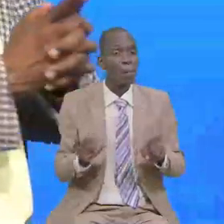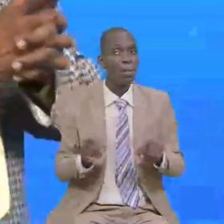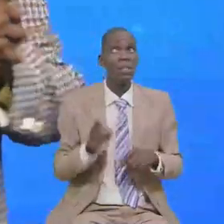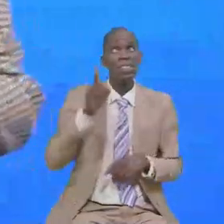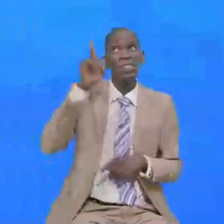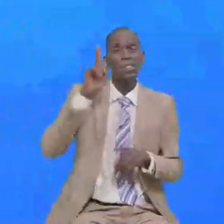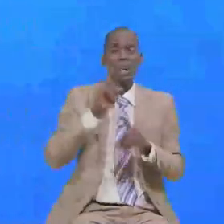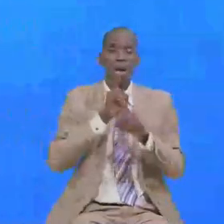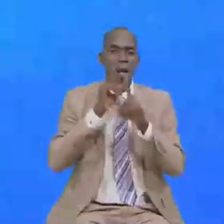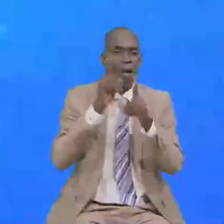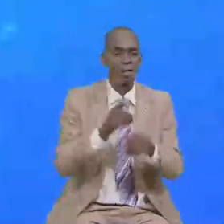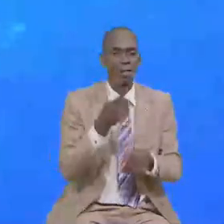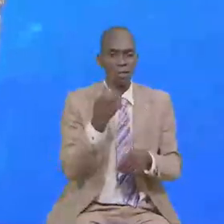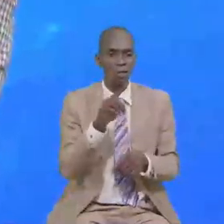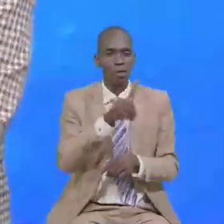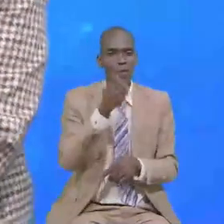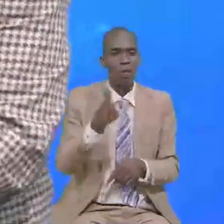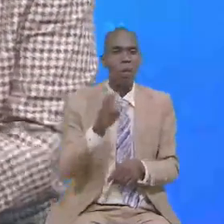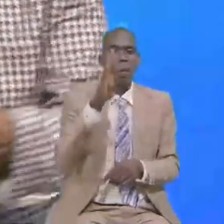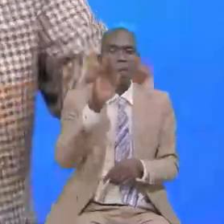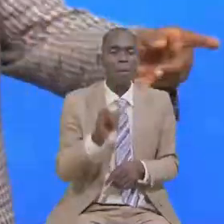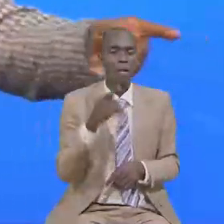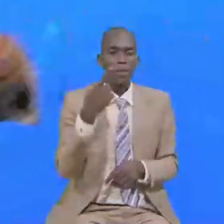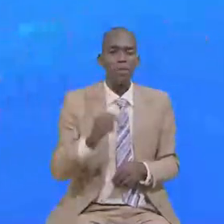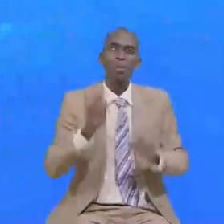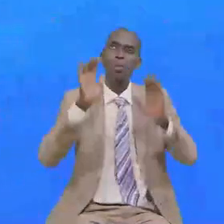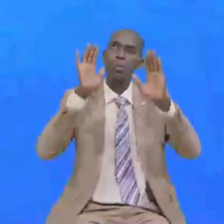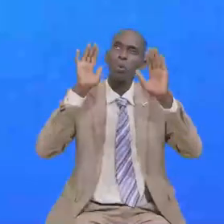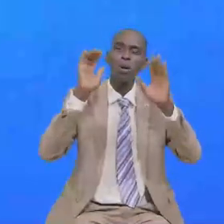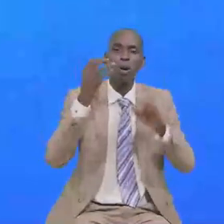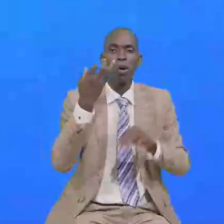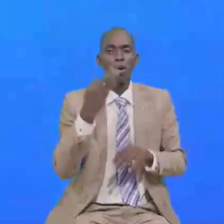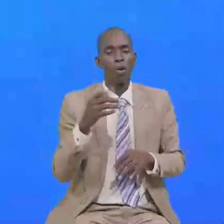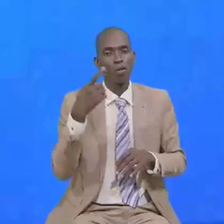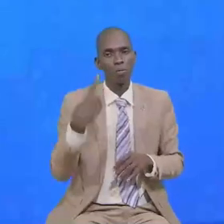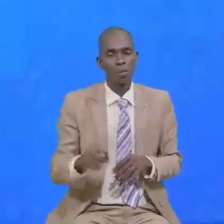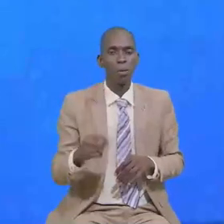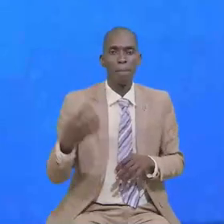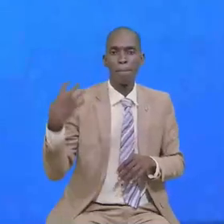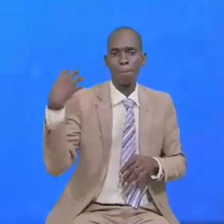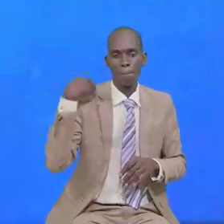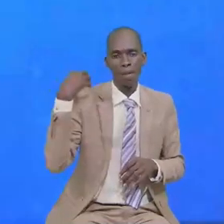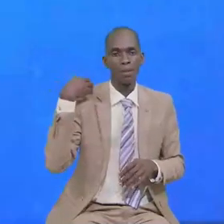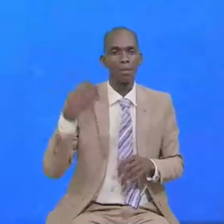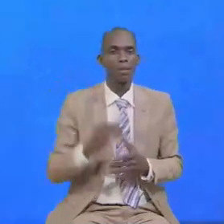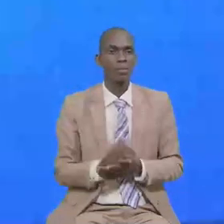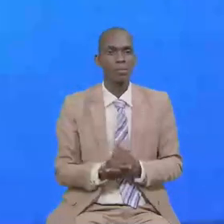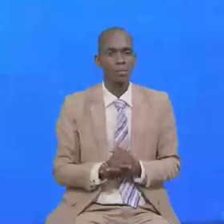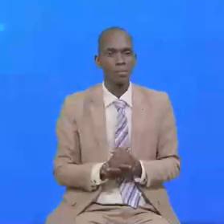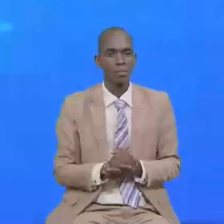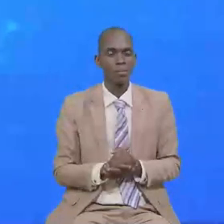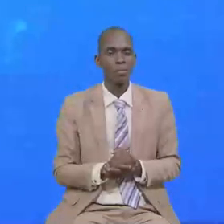bouche. Mais lui, il a répondu à la question par le miracle du